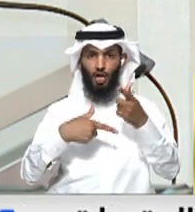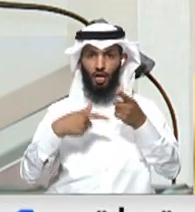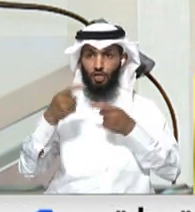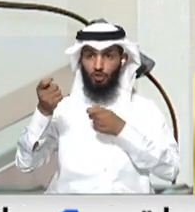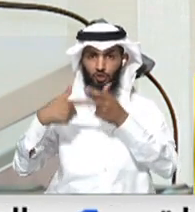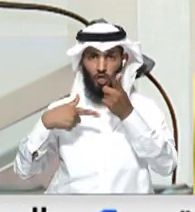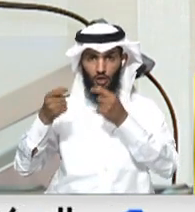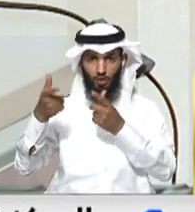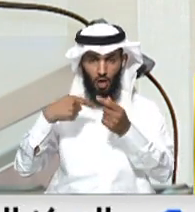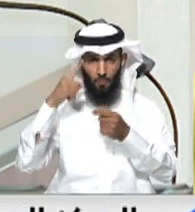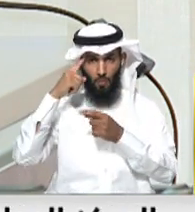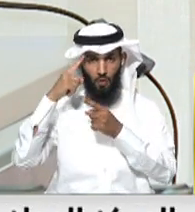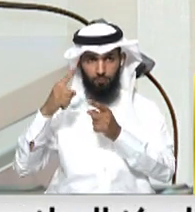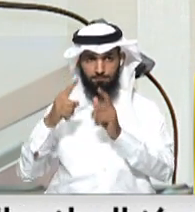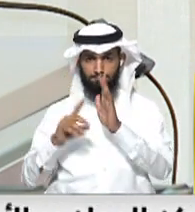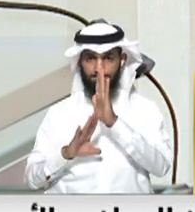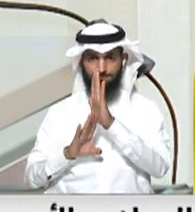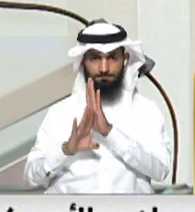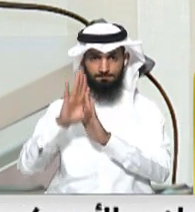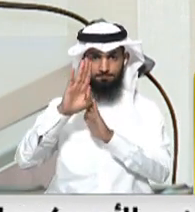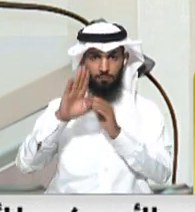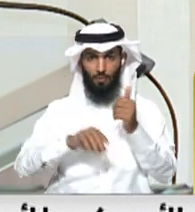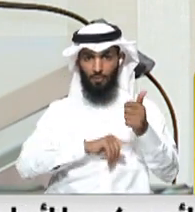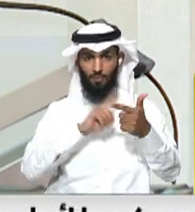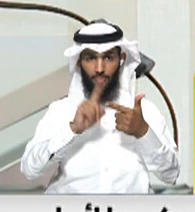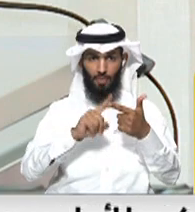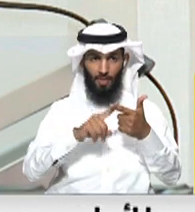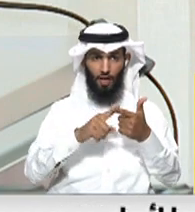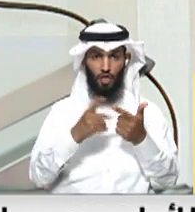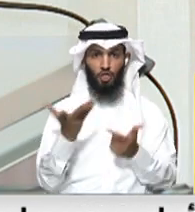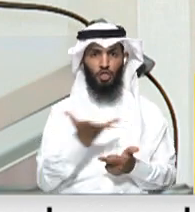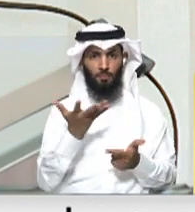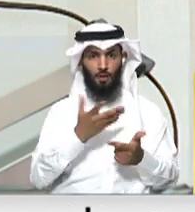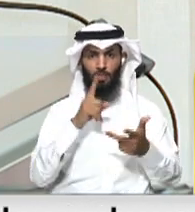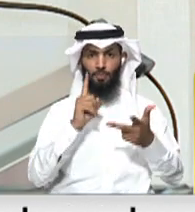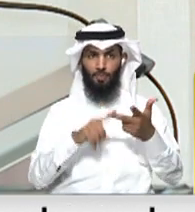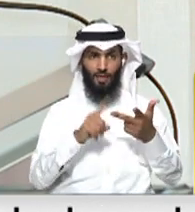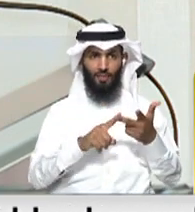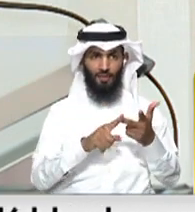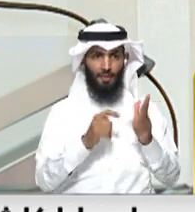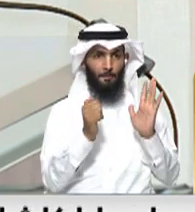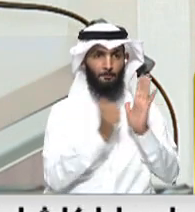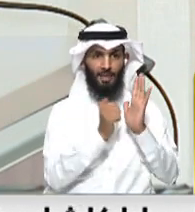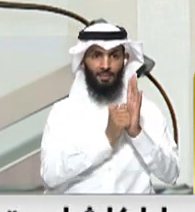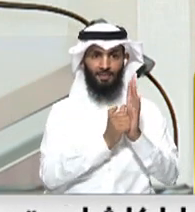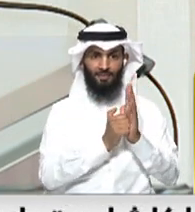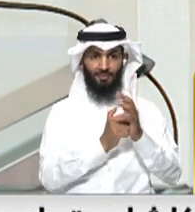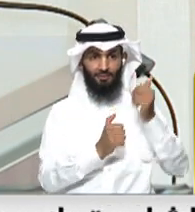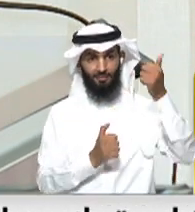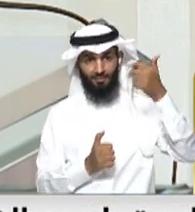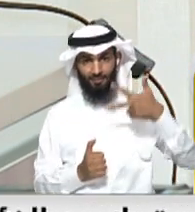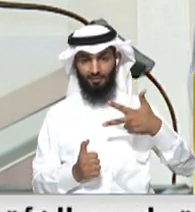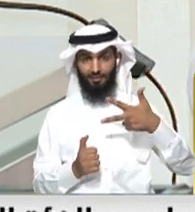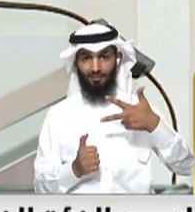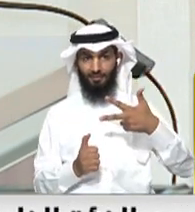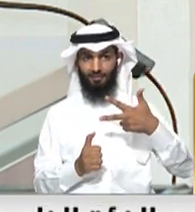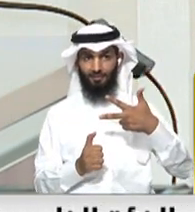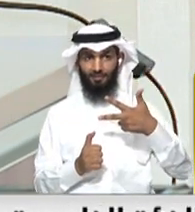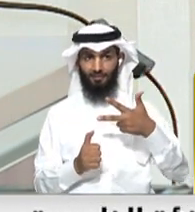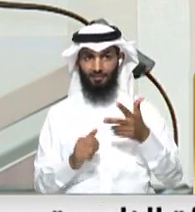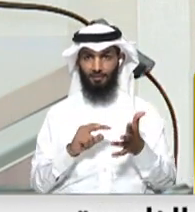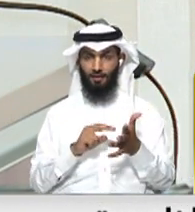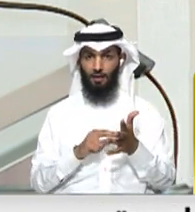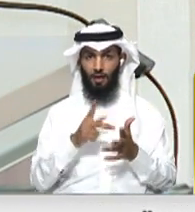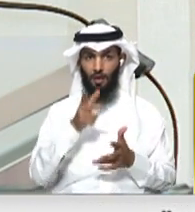المركز الأول في التداولات، يليه القطاع الاستثماري وبعد العقار السكني. هذه المعادلة لم نشهدها من سنوات